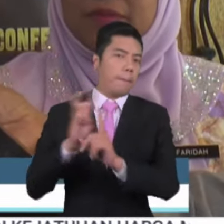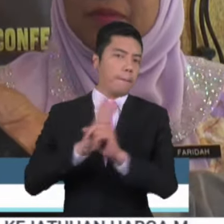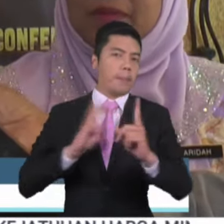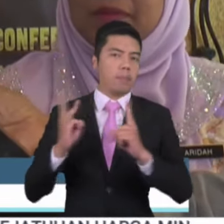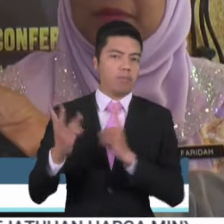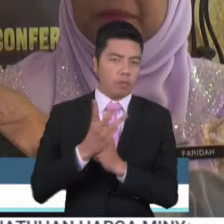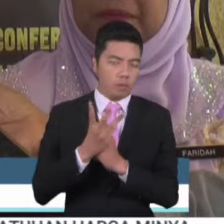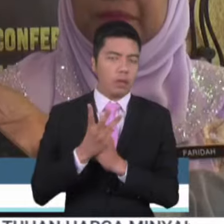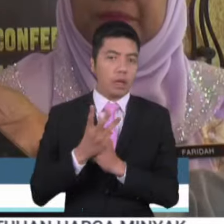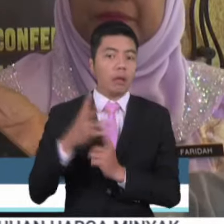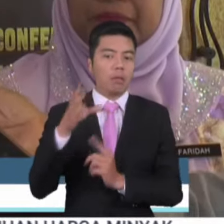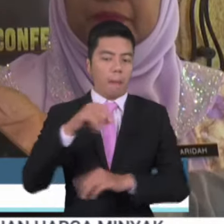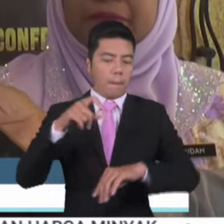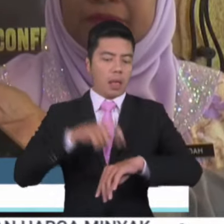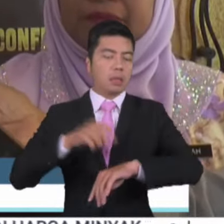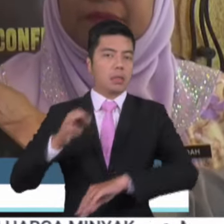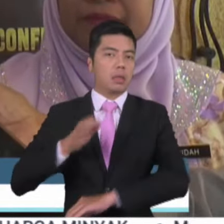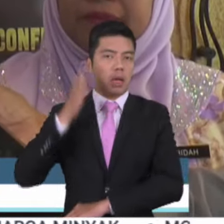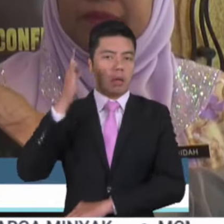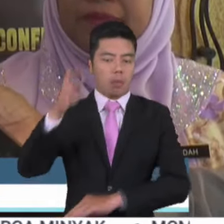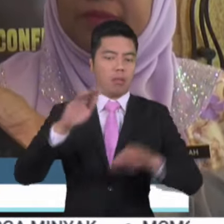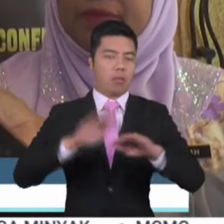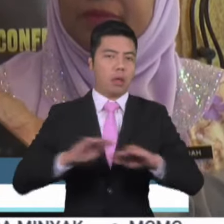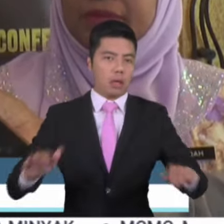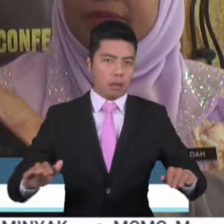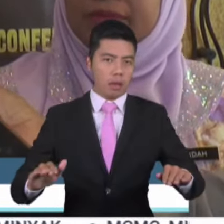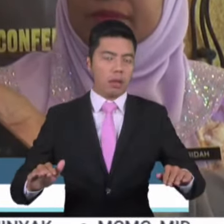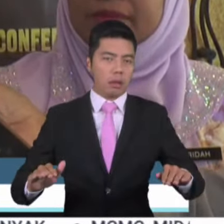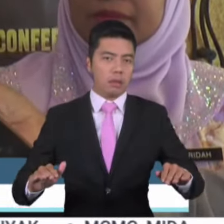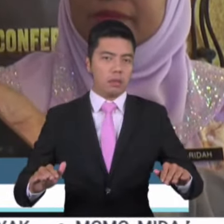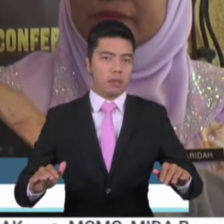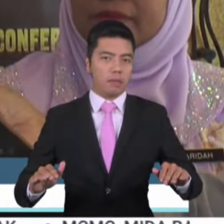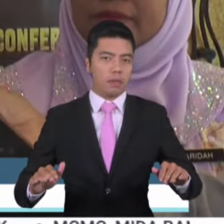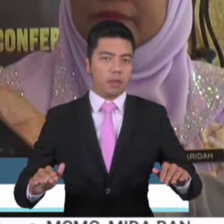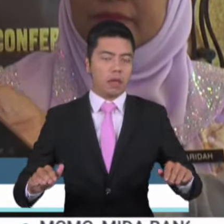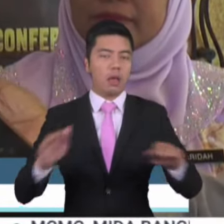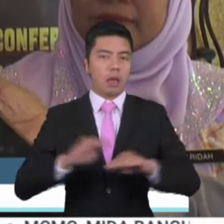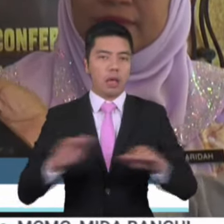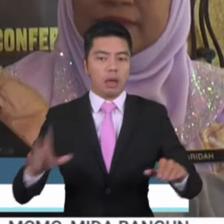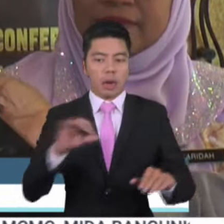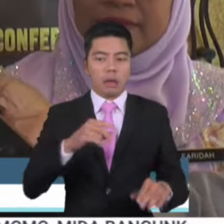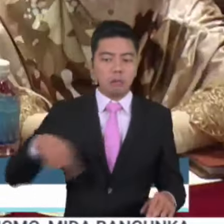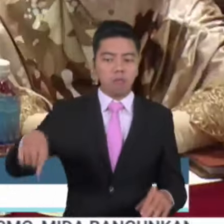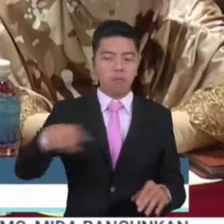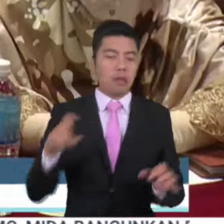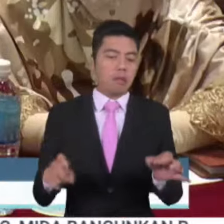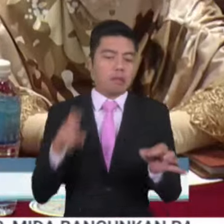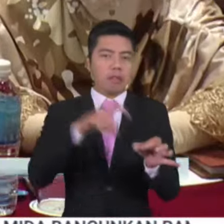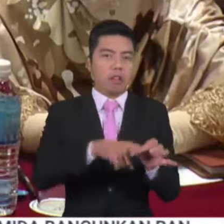kebajikan dan juga masa depan anak-anak dan juga masa depan mereka yang terlibat.